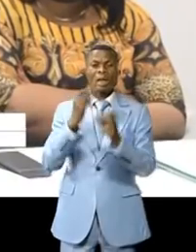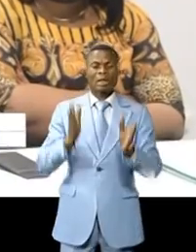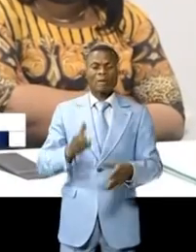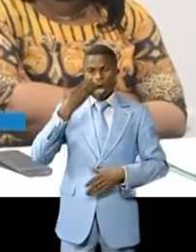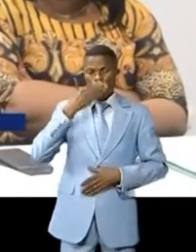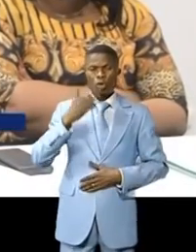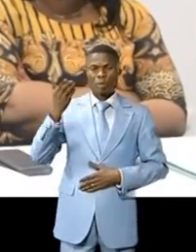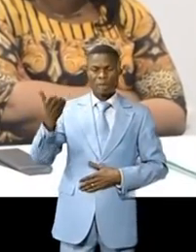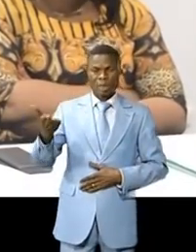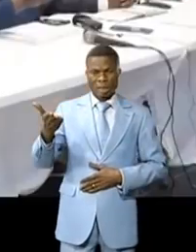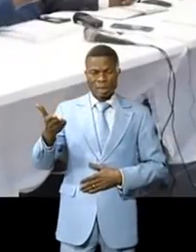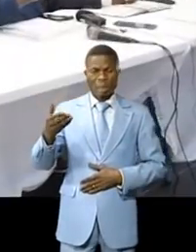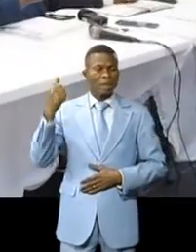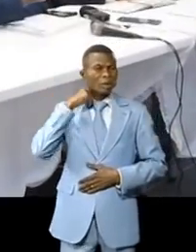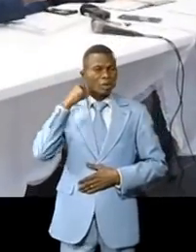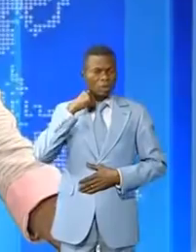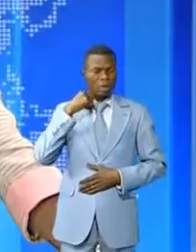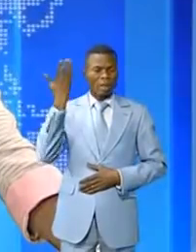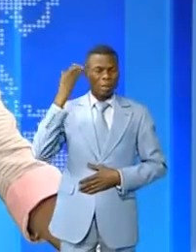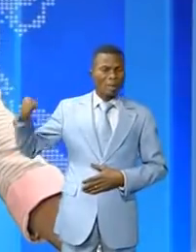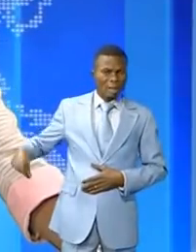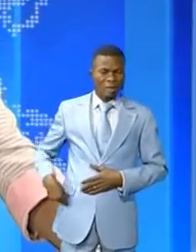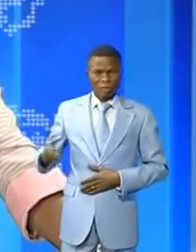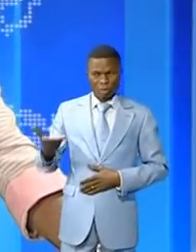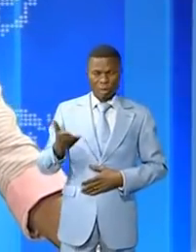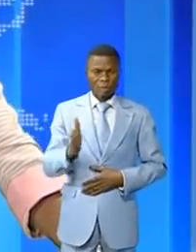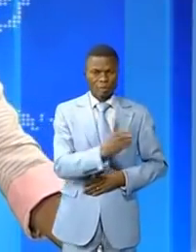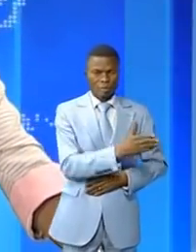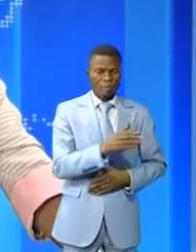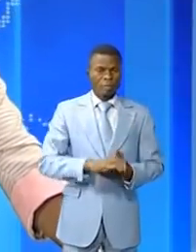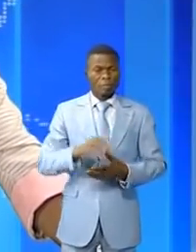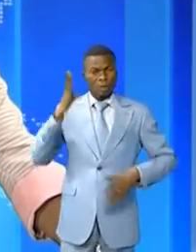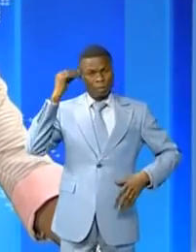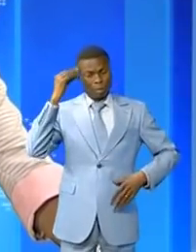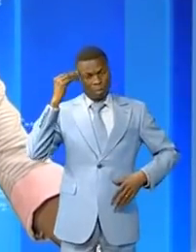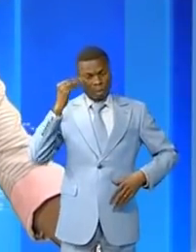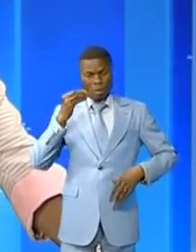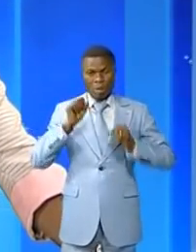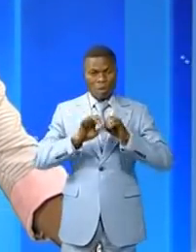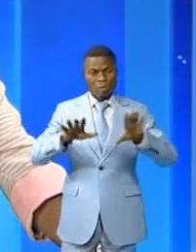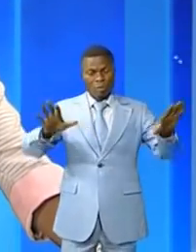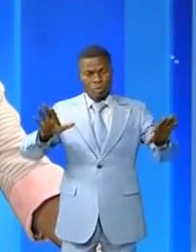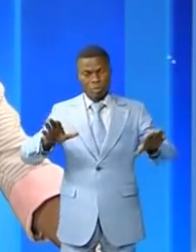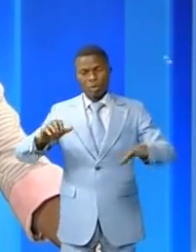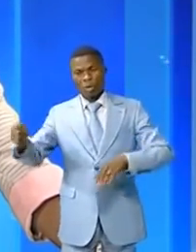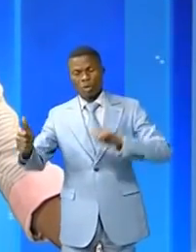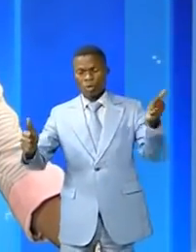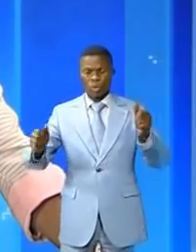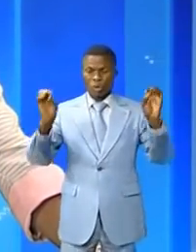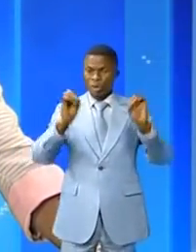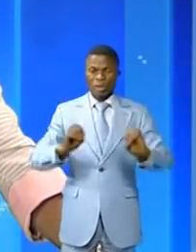secteur de la santé, médecins et autres. Les maladies non transmissibles telles que le diabète